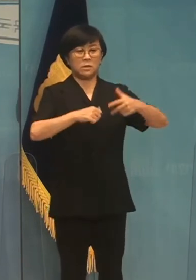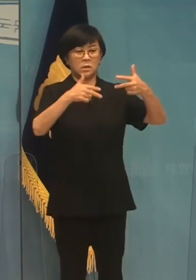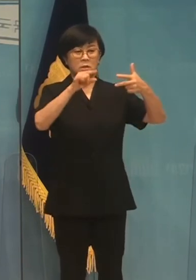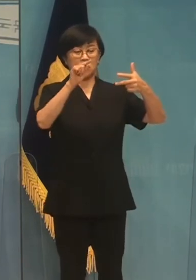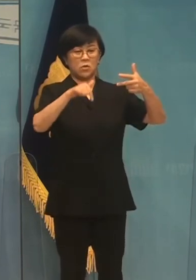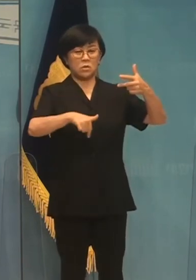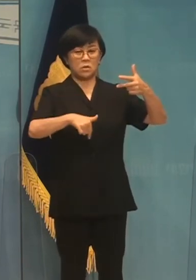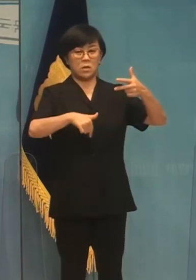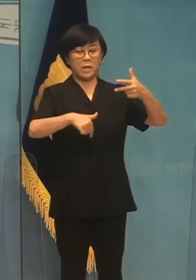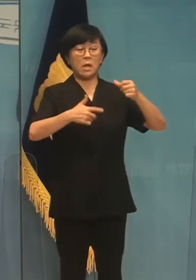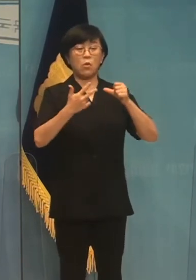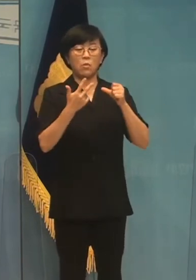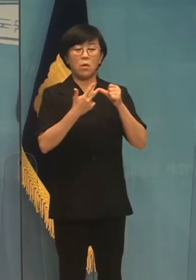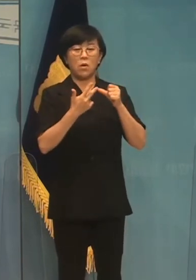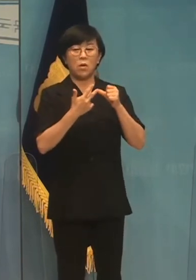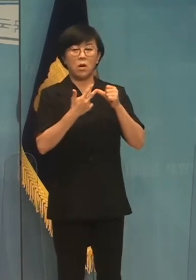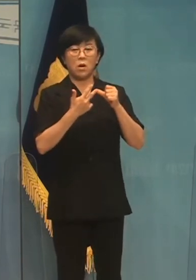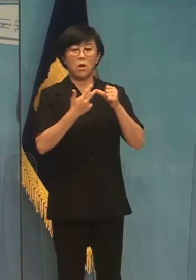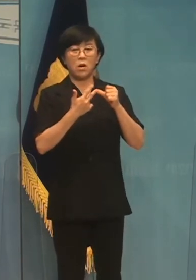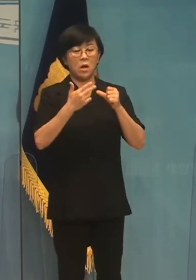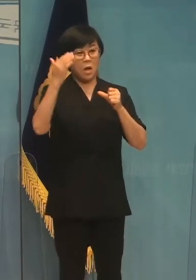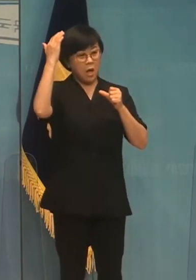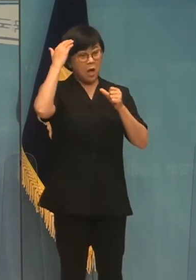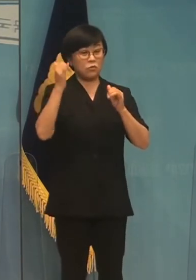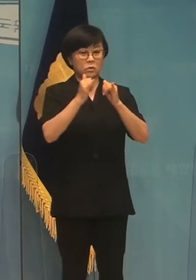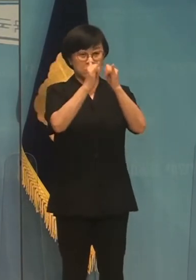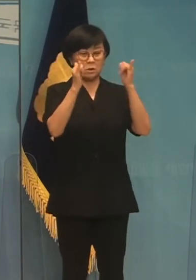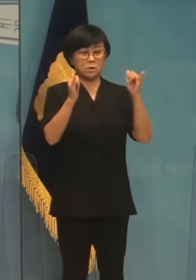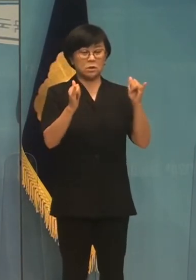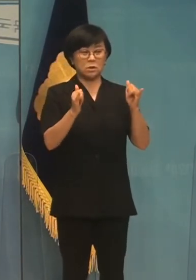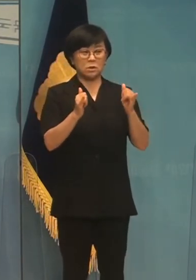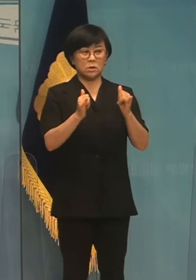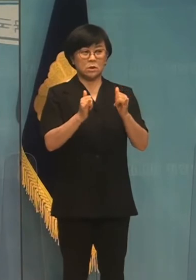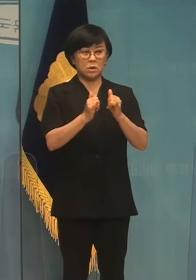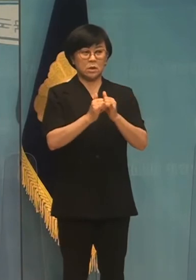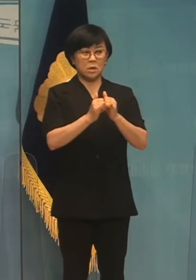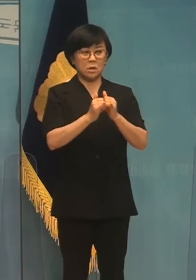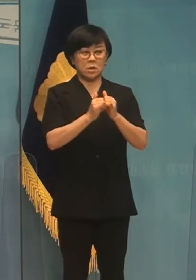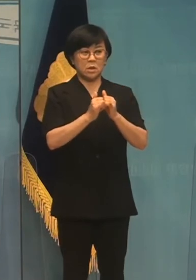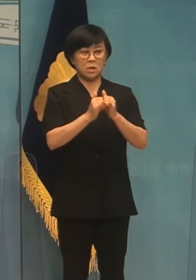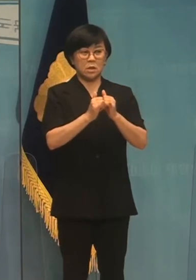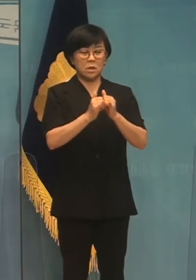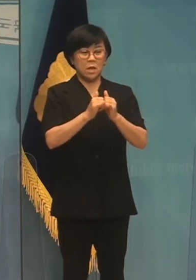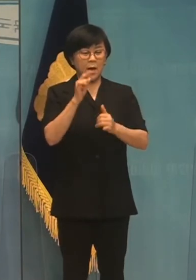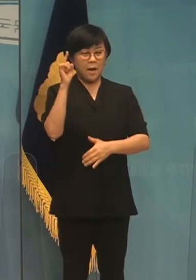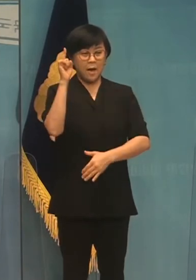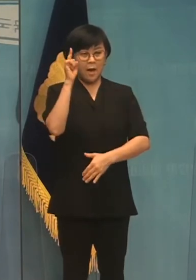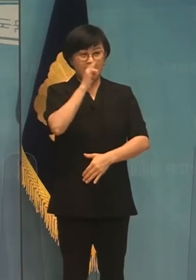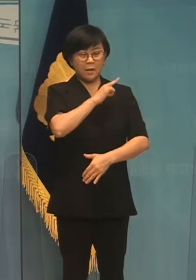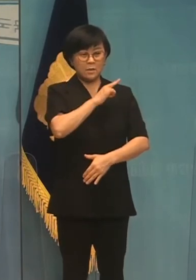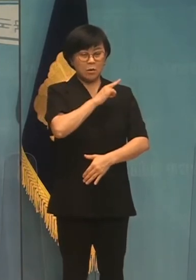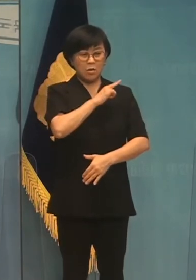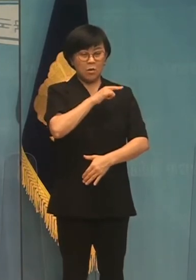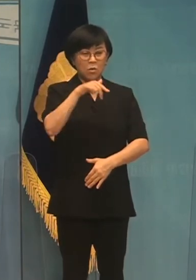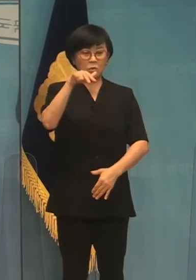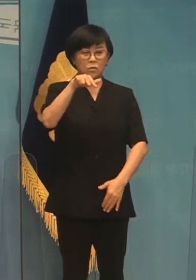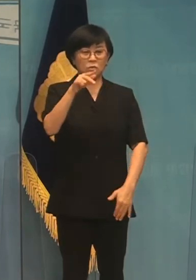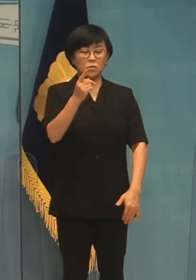망국칠적 중 제7적 한국사회의 거대 악성